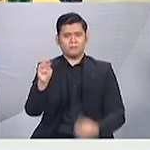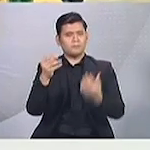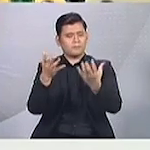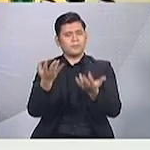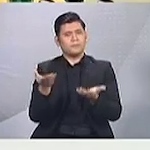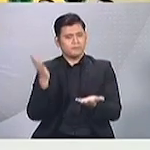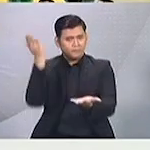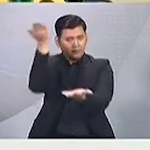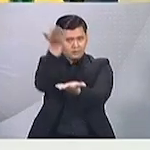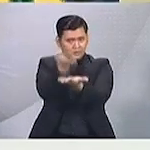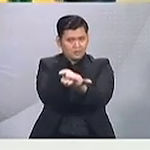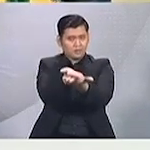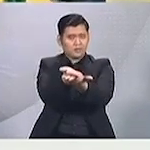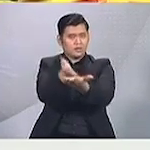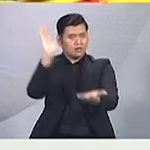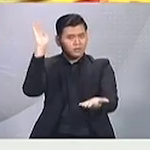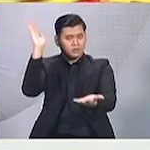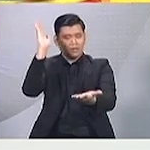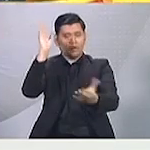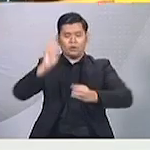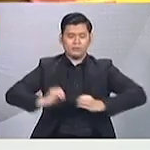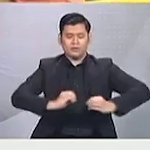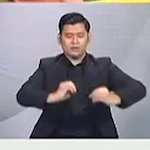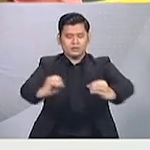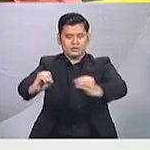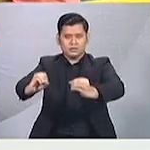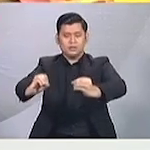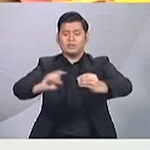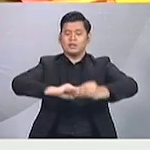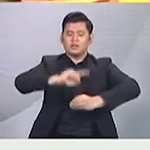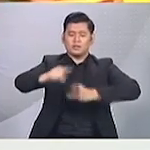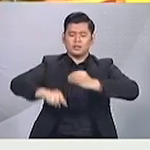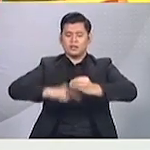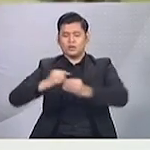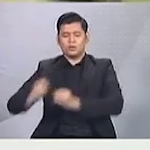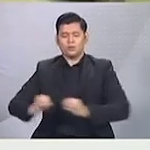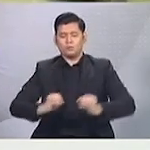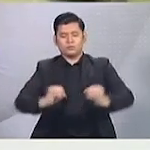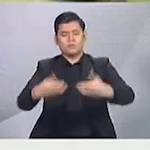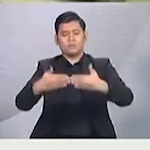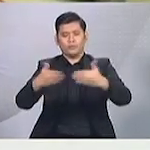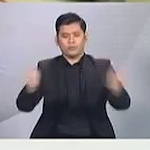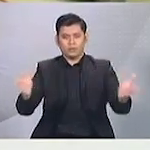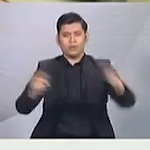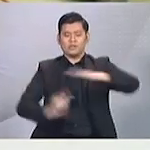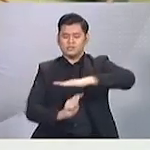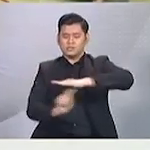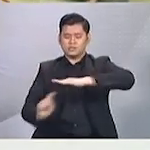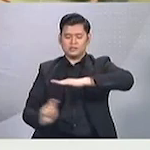membentangkan operasi yang diperkemaskan berhubung dengan operasi taska.